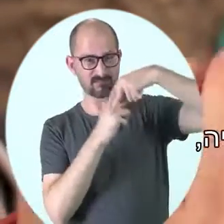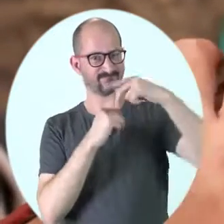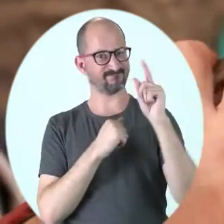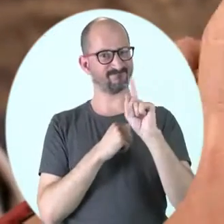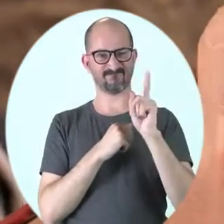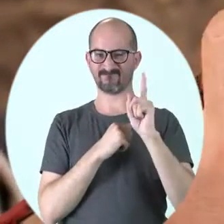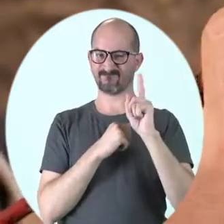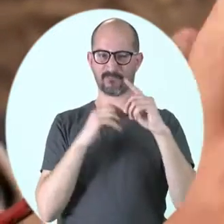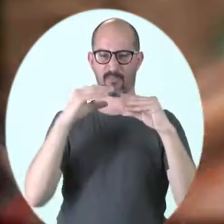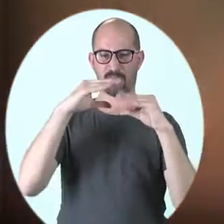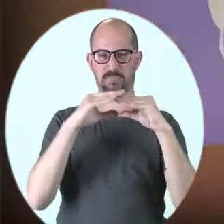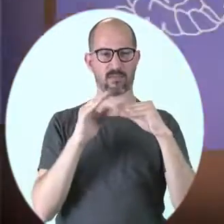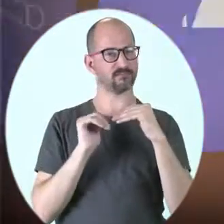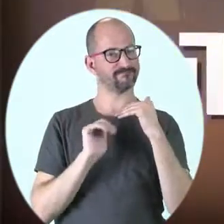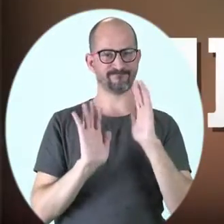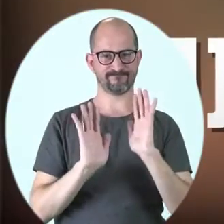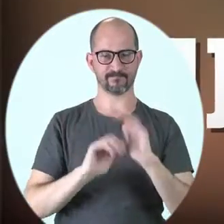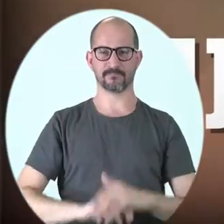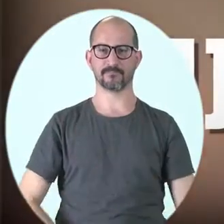את יעילותן ואפילו יחלישו את הכפיתה.